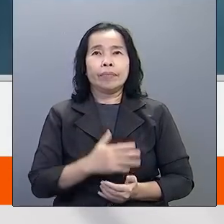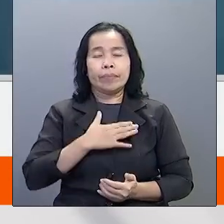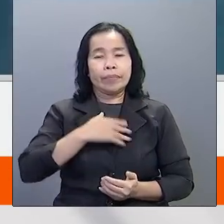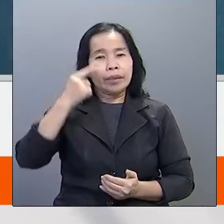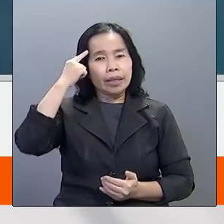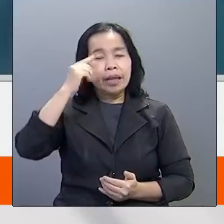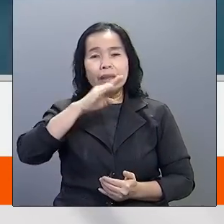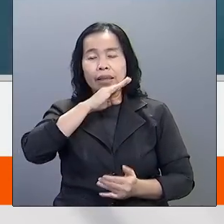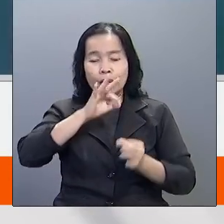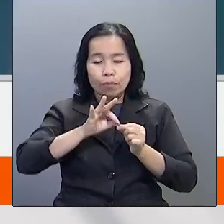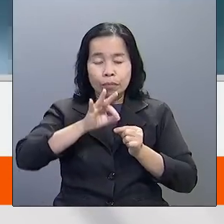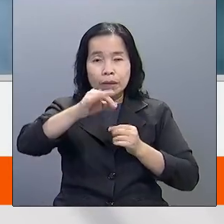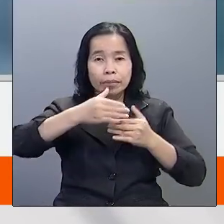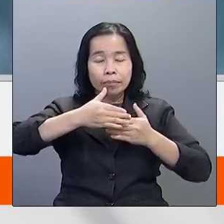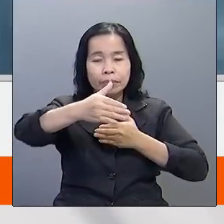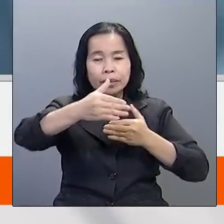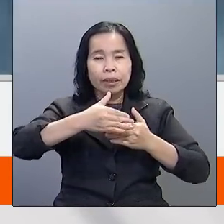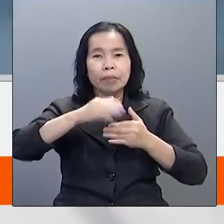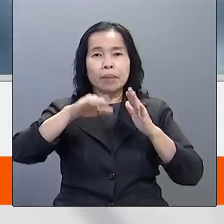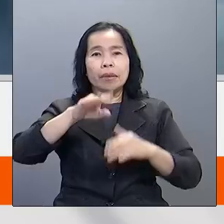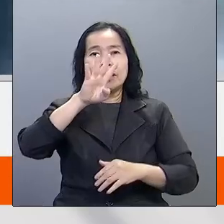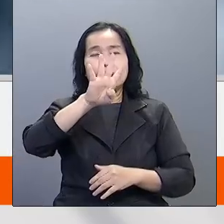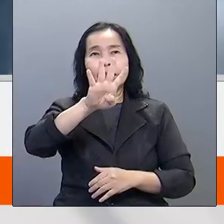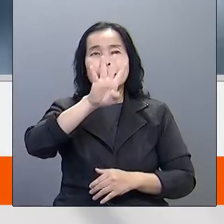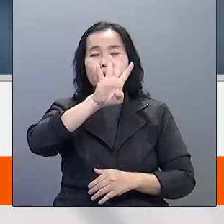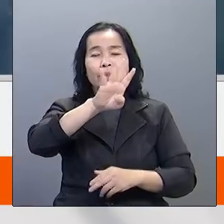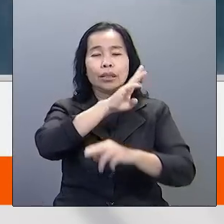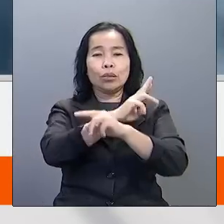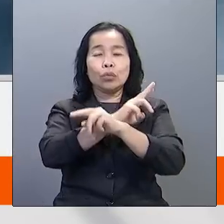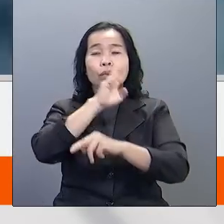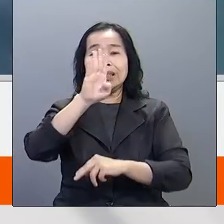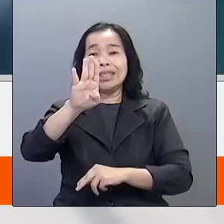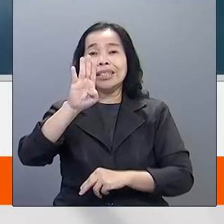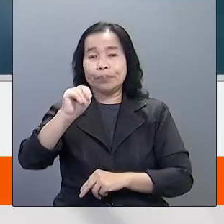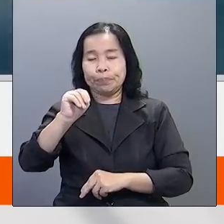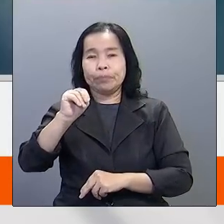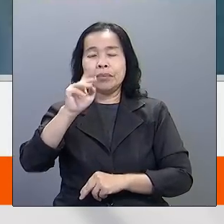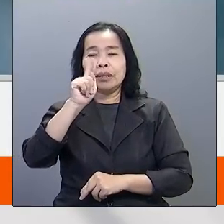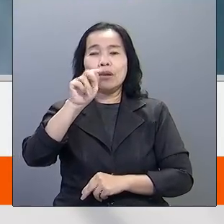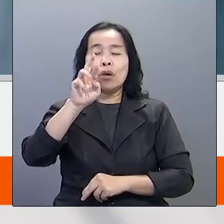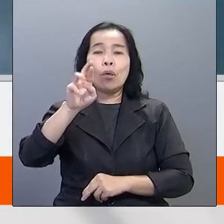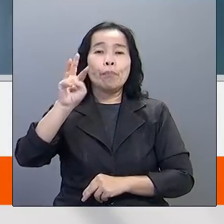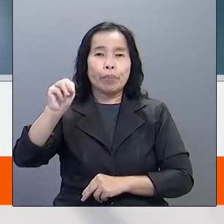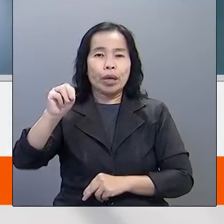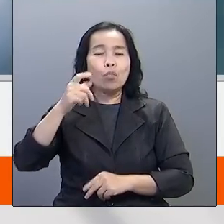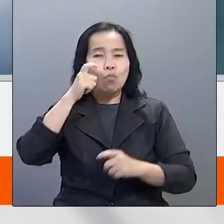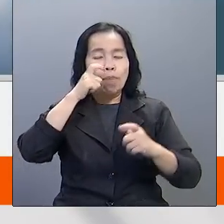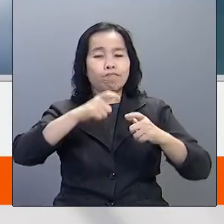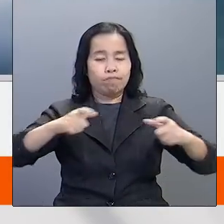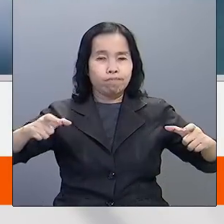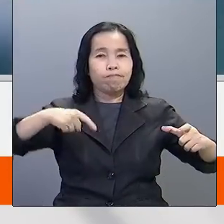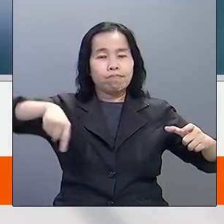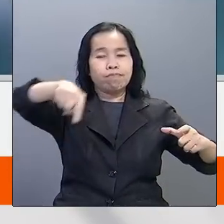างกิโลเมตรเนี่ยก็สรุปประมาณ40คูณ40ตารางกิโลเมตรครับค่อนข้างจะเป็นพื้นที่กว้างพอสมควรครับ